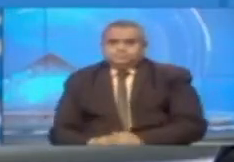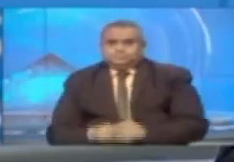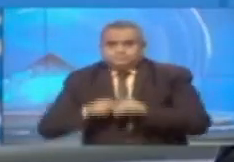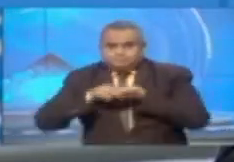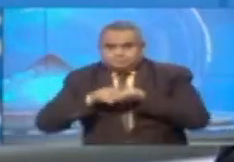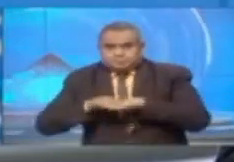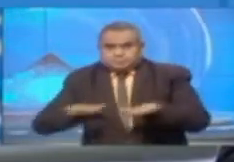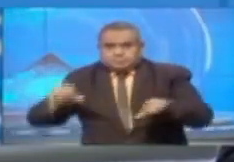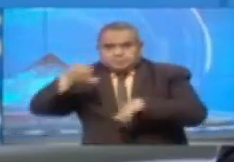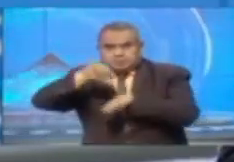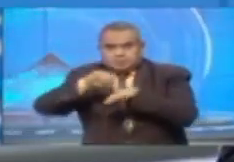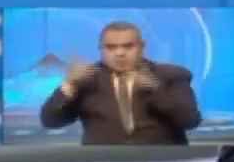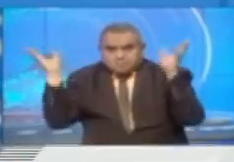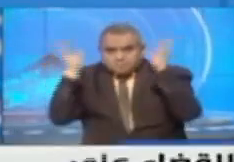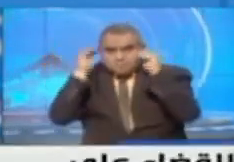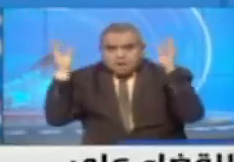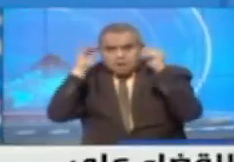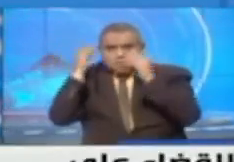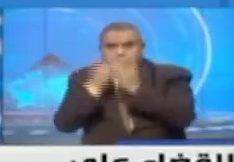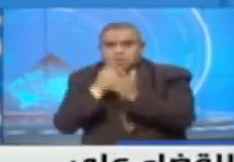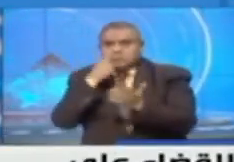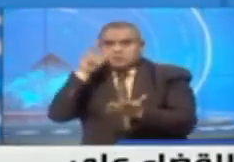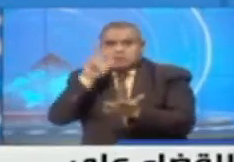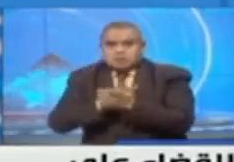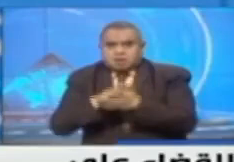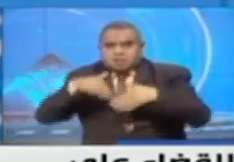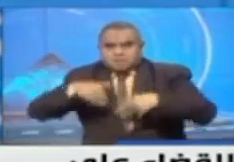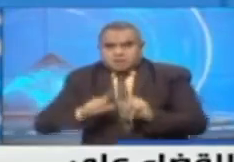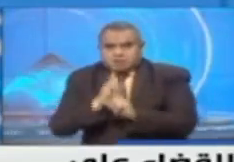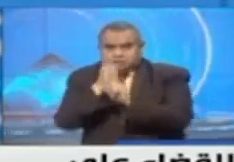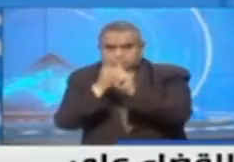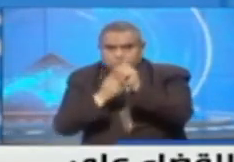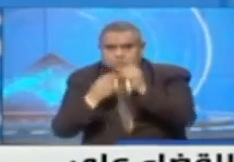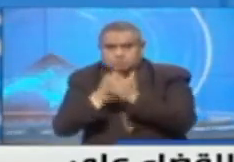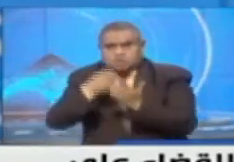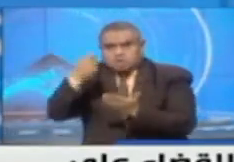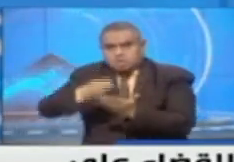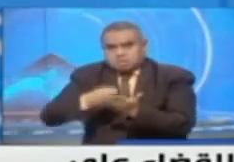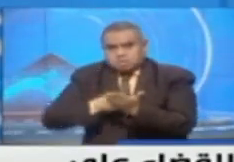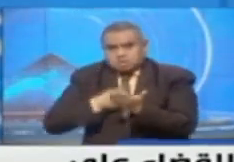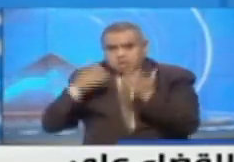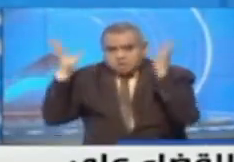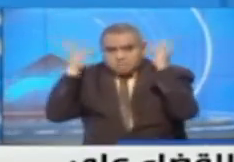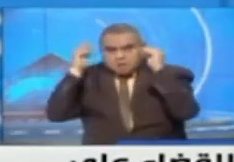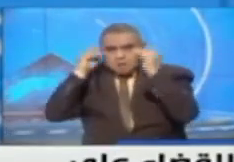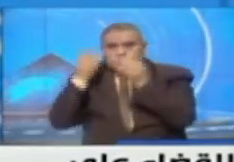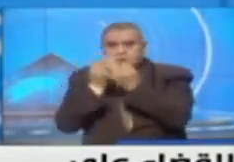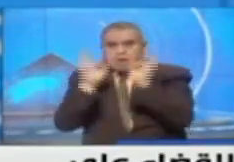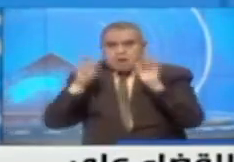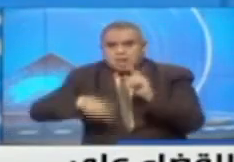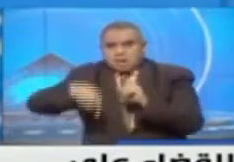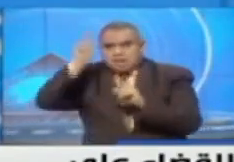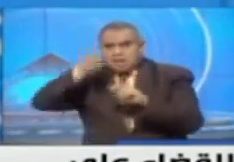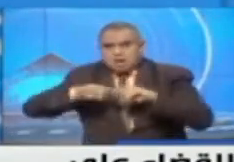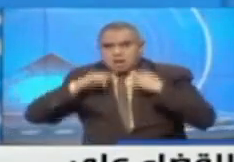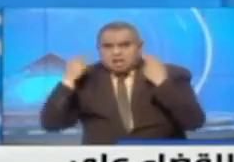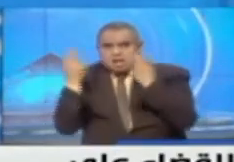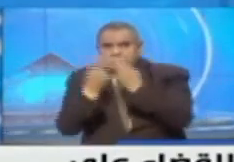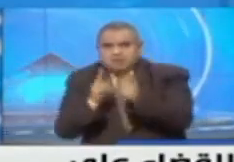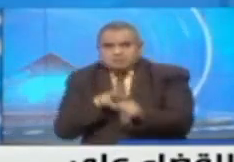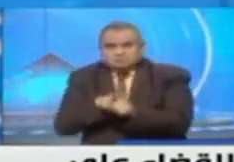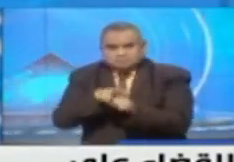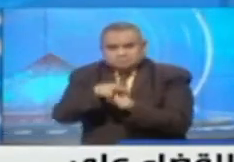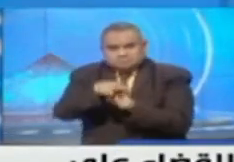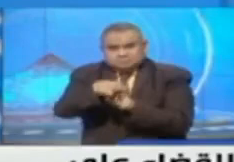نشر مركز معلومات ودعم اتخاذ القرار بمجلس الوزراء تقريرا معلوماتيا حول اليوم الدولي للقضاء على العنف